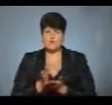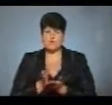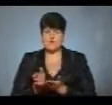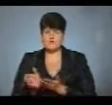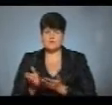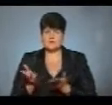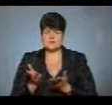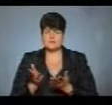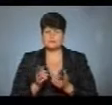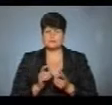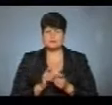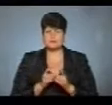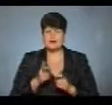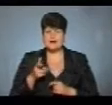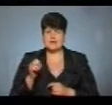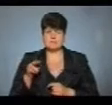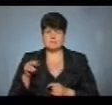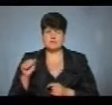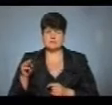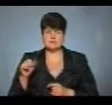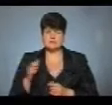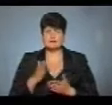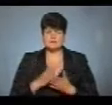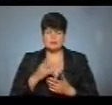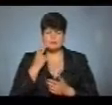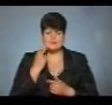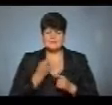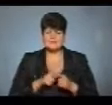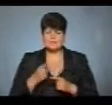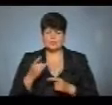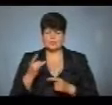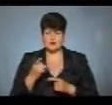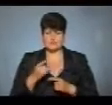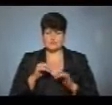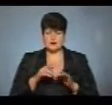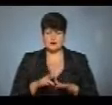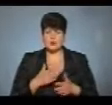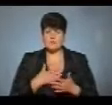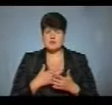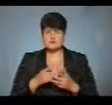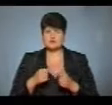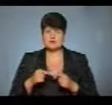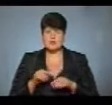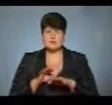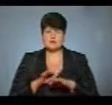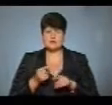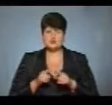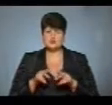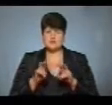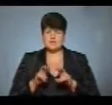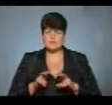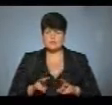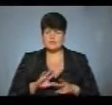тих, які борються з гепатитом, є постійною, це не є разова акція. Громадська організація, яка проводила цю діагностику, вона не